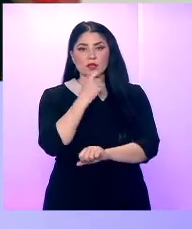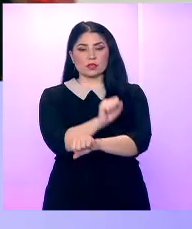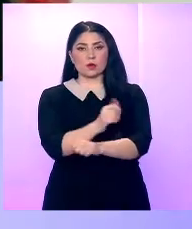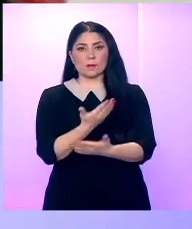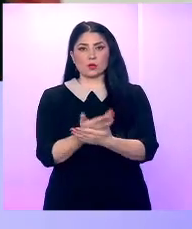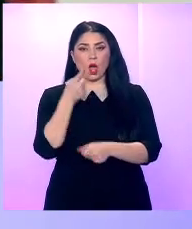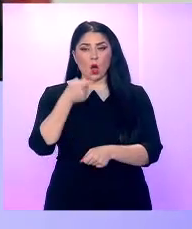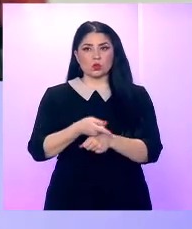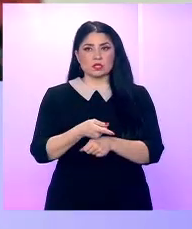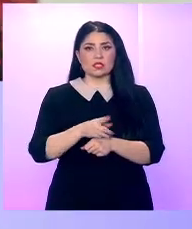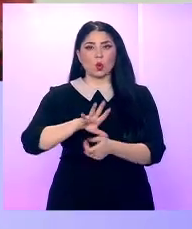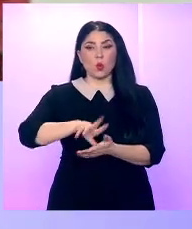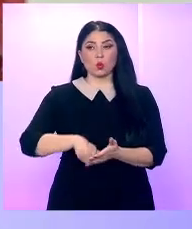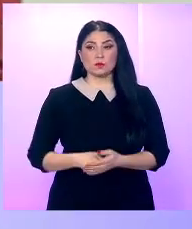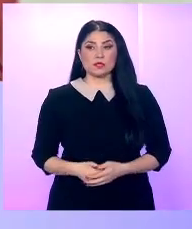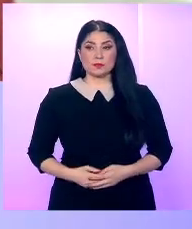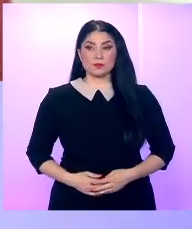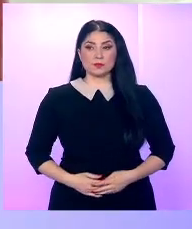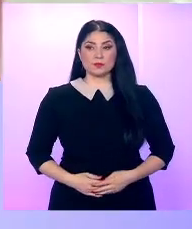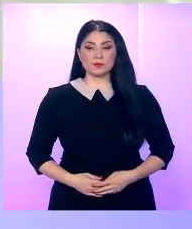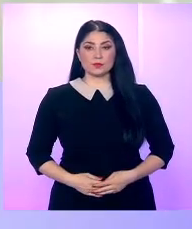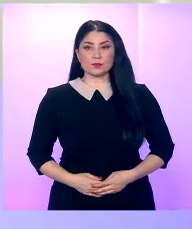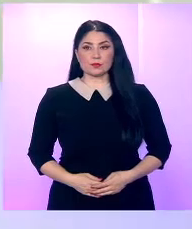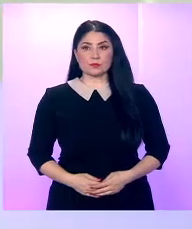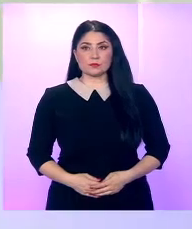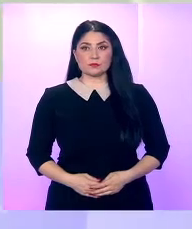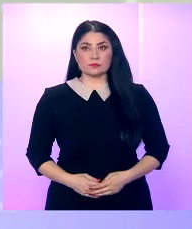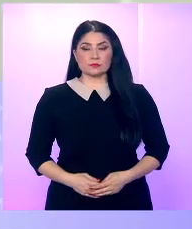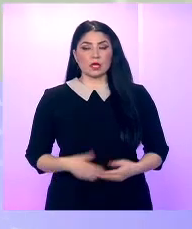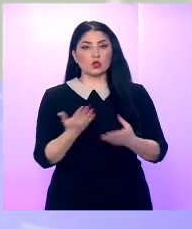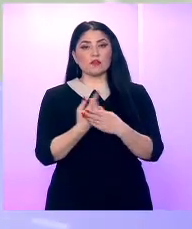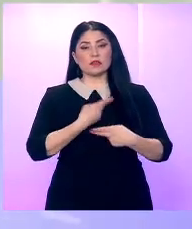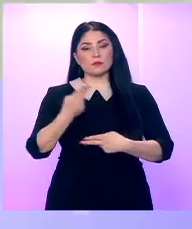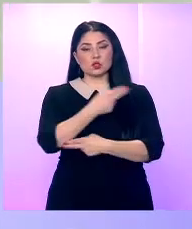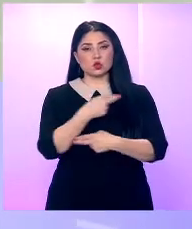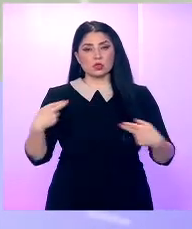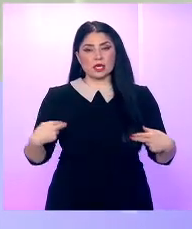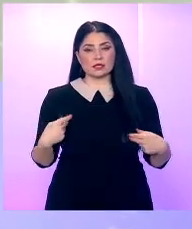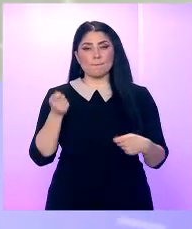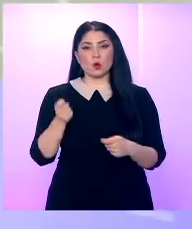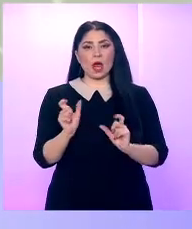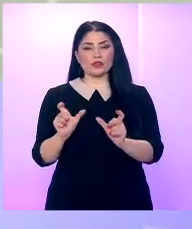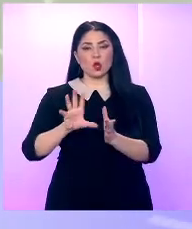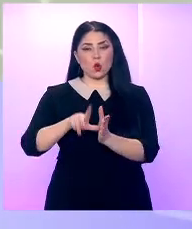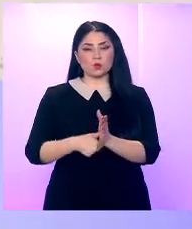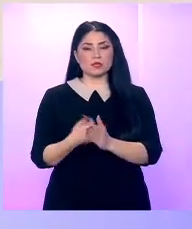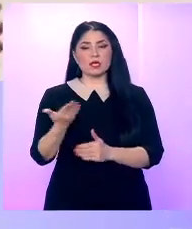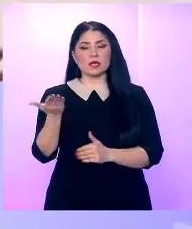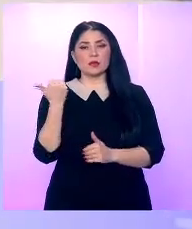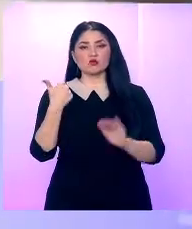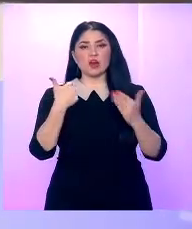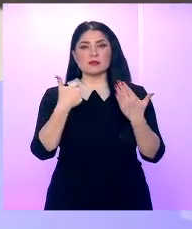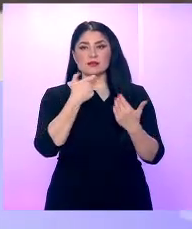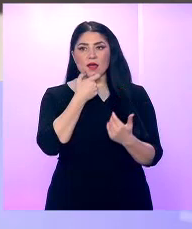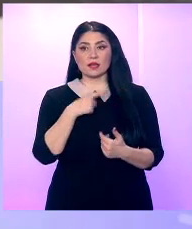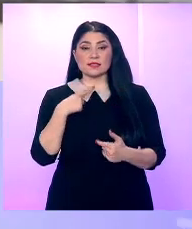închisoare pentru acuzații de corupție. Cazul a fost trimis în judecată de procurorii anticorupție în urmă cu aproximativ 6